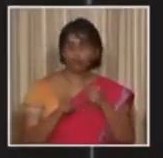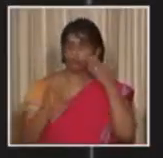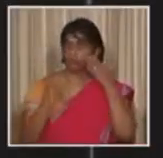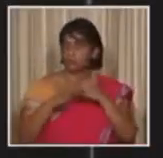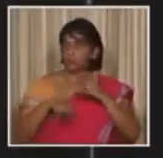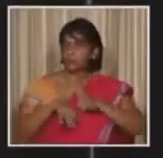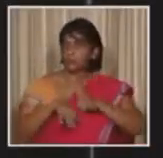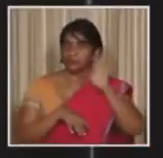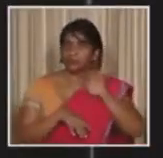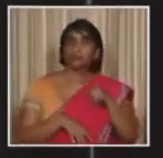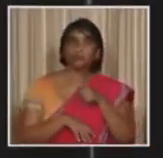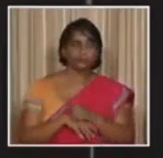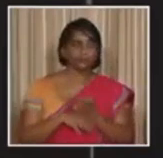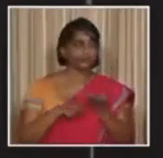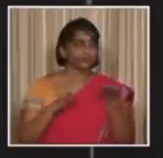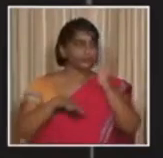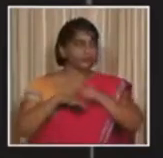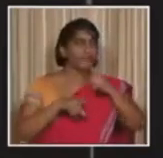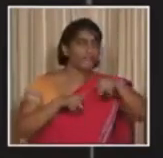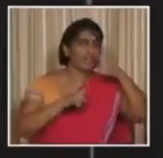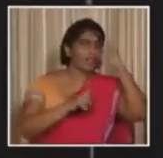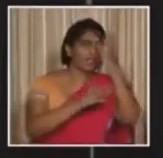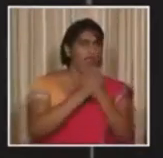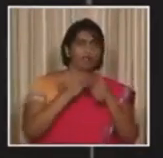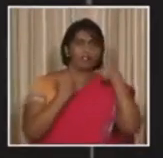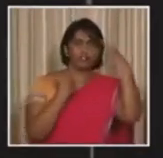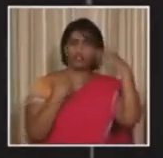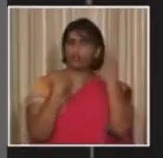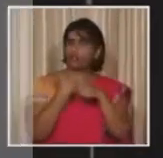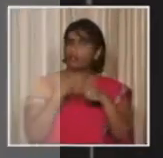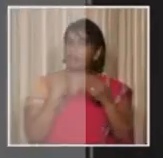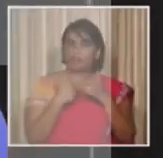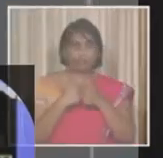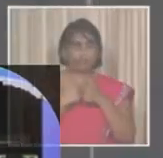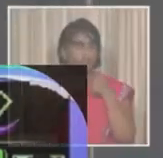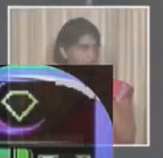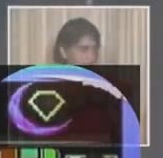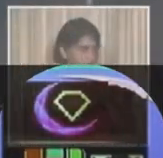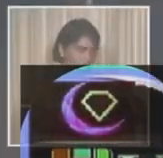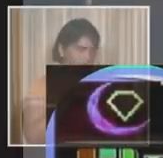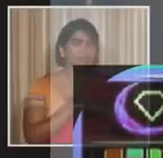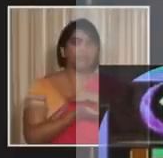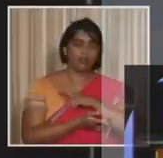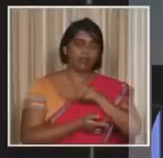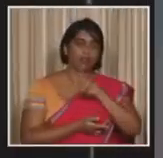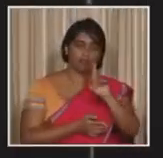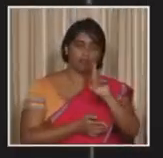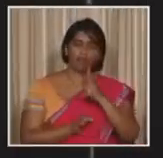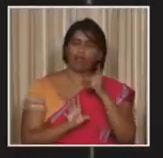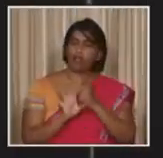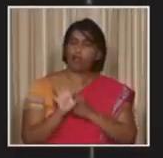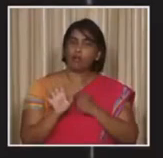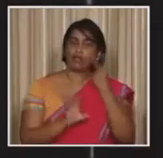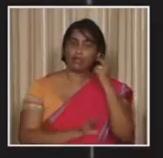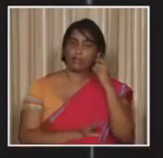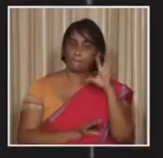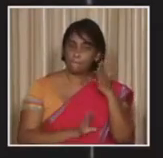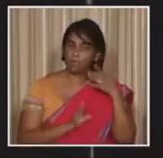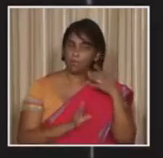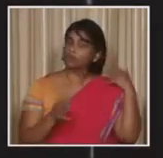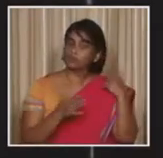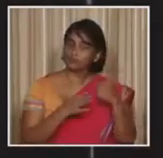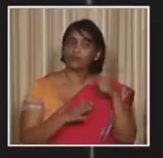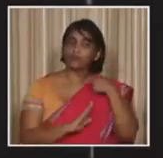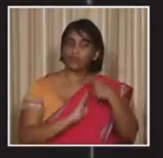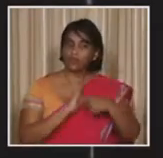ஏவ ஆடம்பர வின வியூத்து விழாவுக்கு ஏவ உட வின வினாகம் வல பிரதிமாதனம் இருக்குது சங்கீதாக்கினுக்கு தமாய்